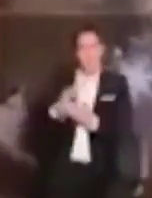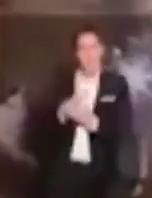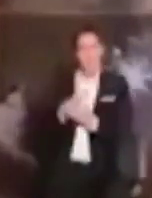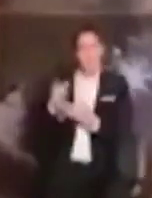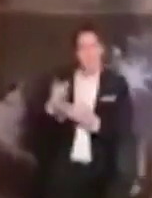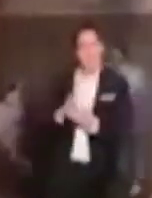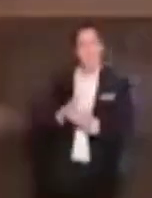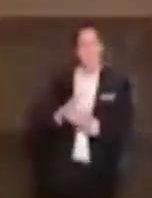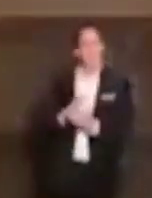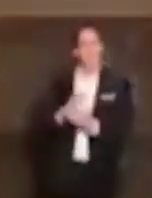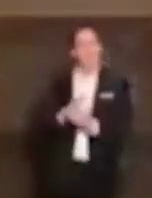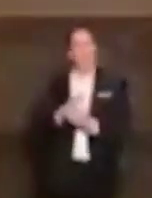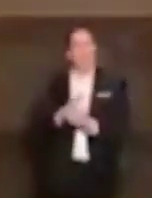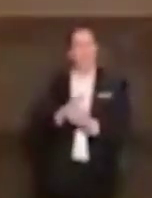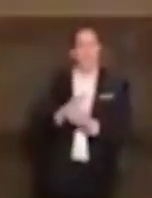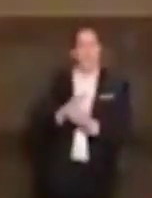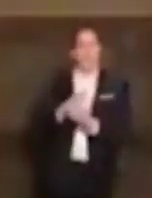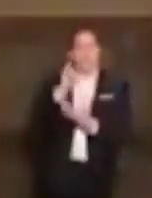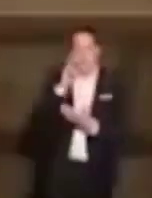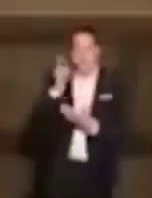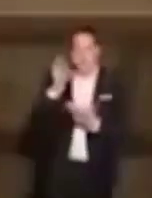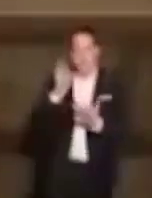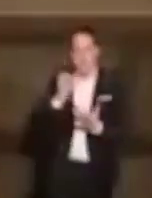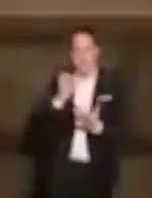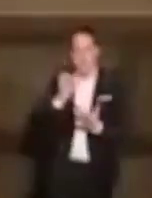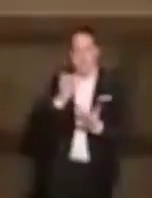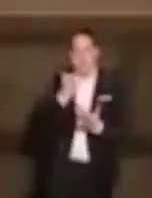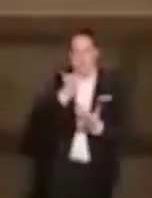ادعای دوستی به محمد را دارید،